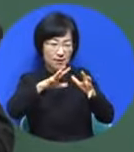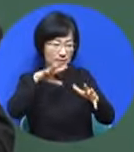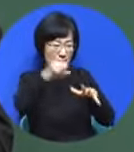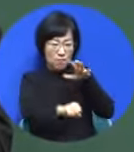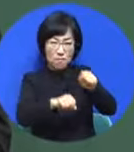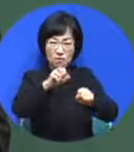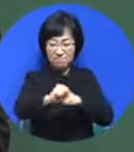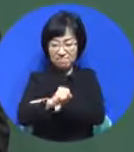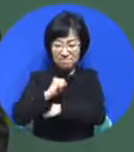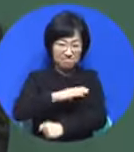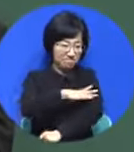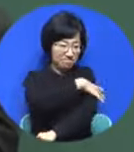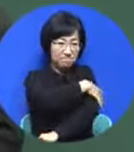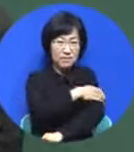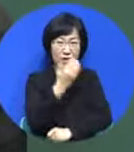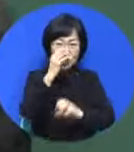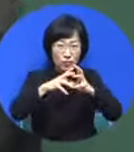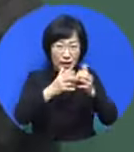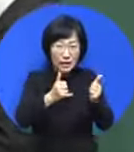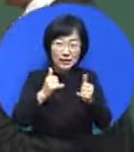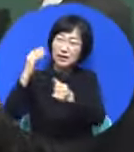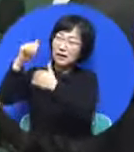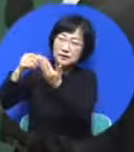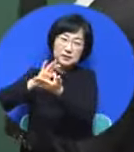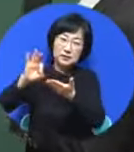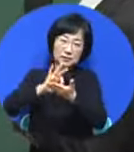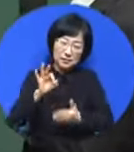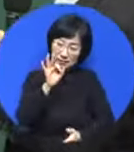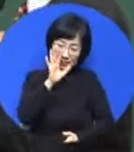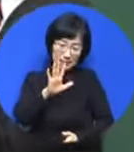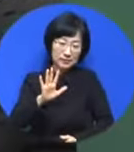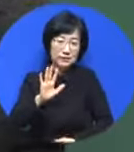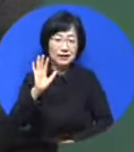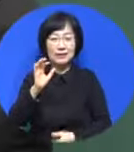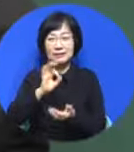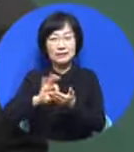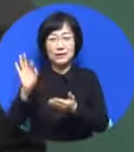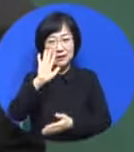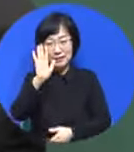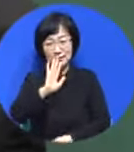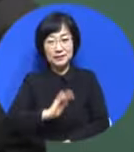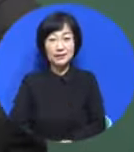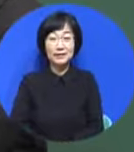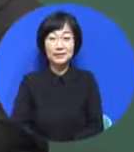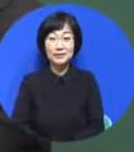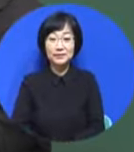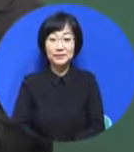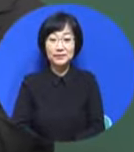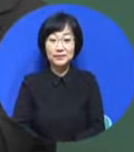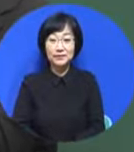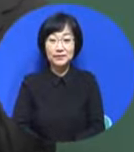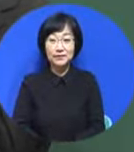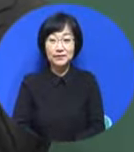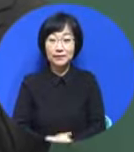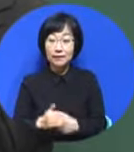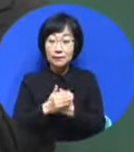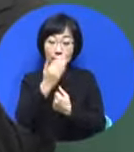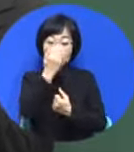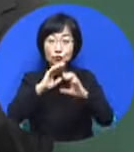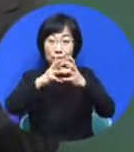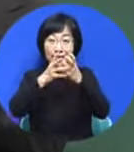God cannot use the Jewish people with the mindset of the kibbutz for the sake of world evangelization. 그래서 자신도 망하고 후대